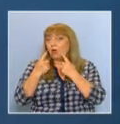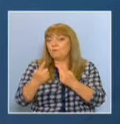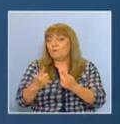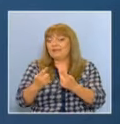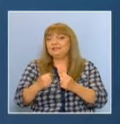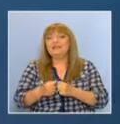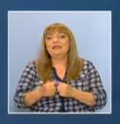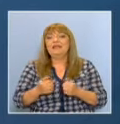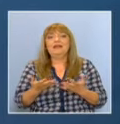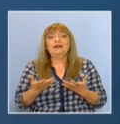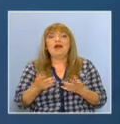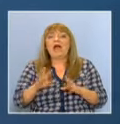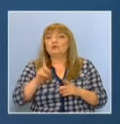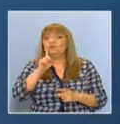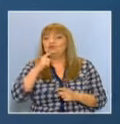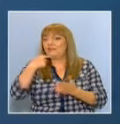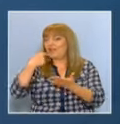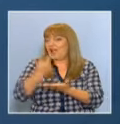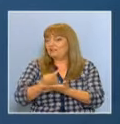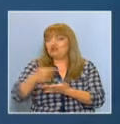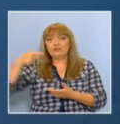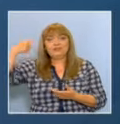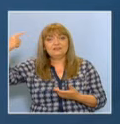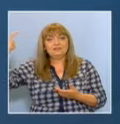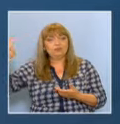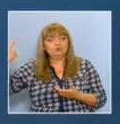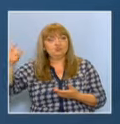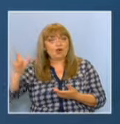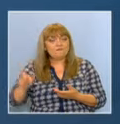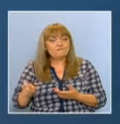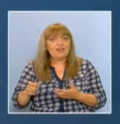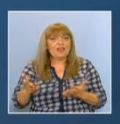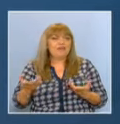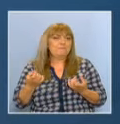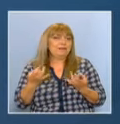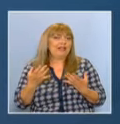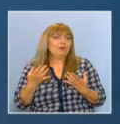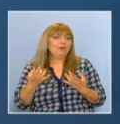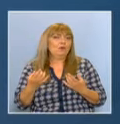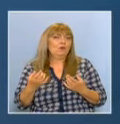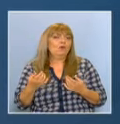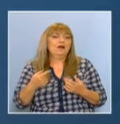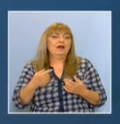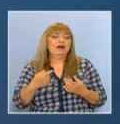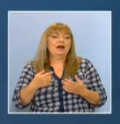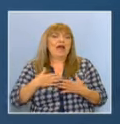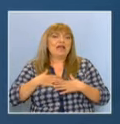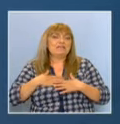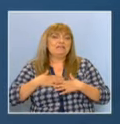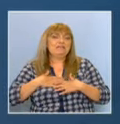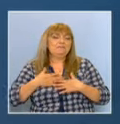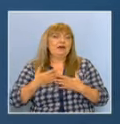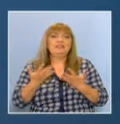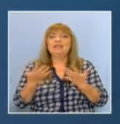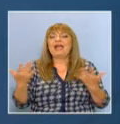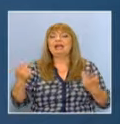заяви, че е философ, звучи претенциозно, звучи все едно като твърдение, че азът притежава